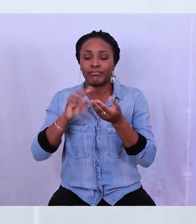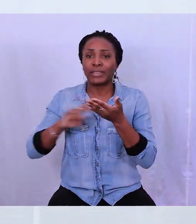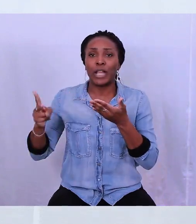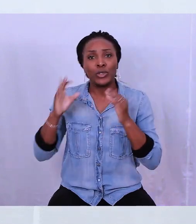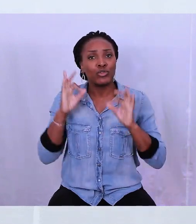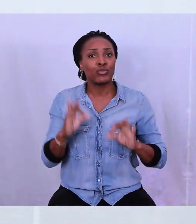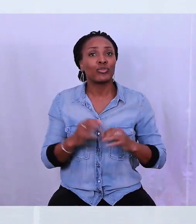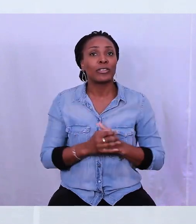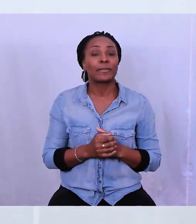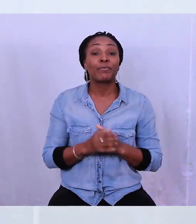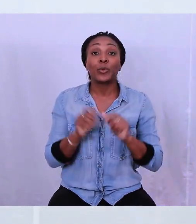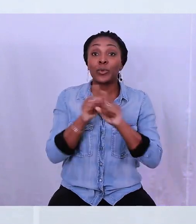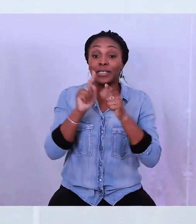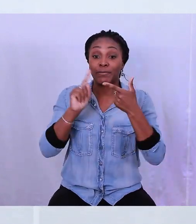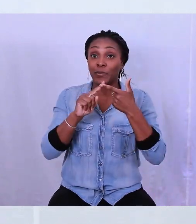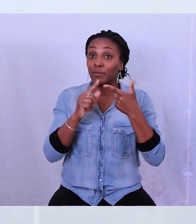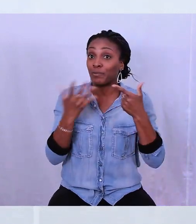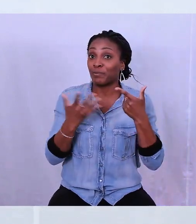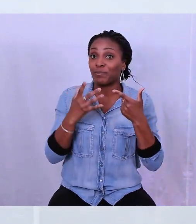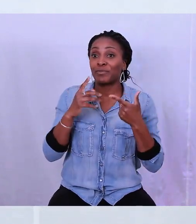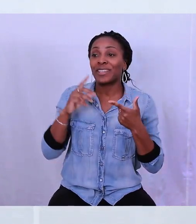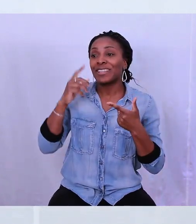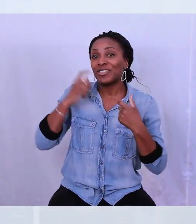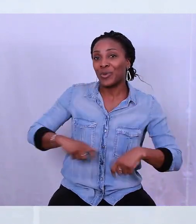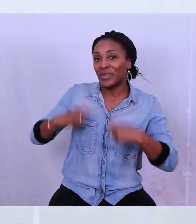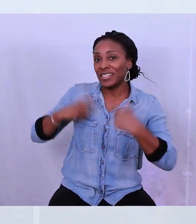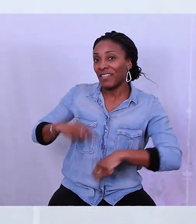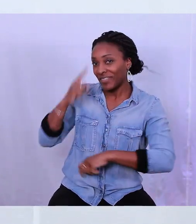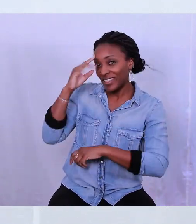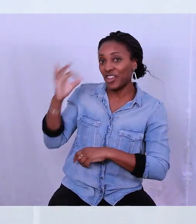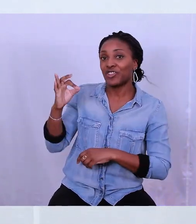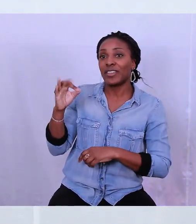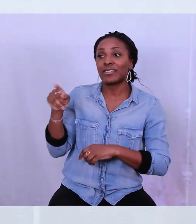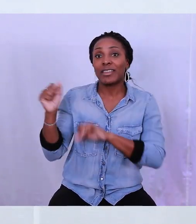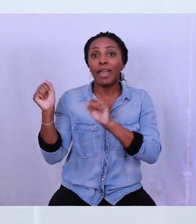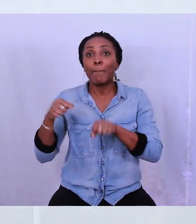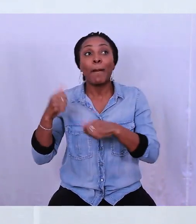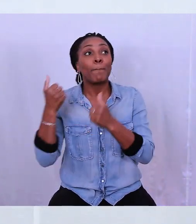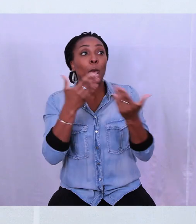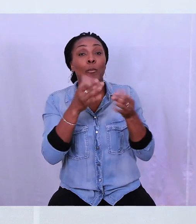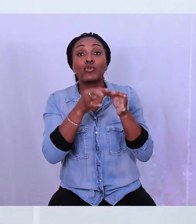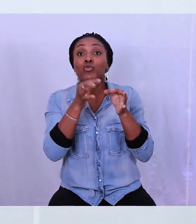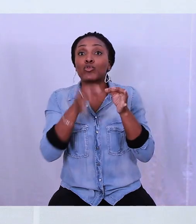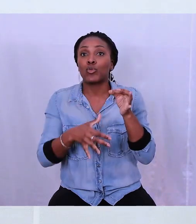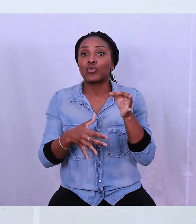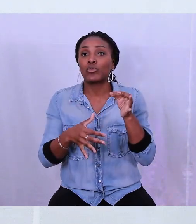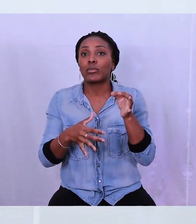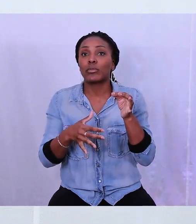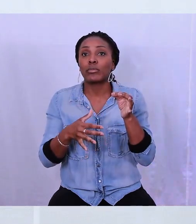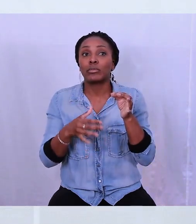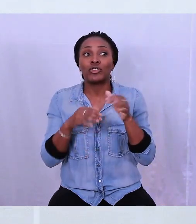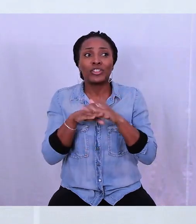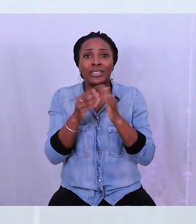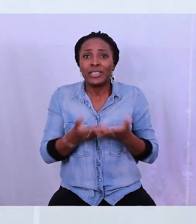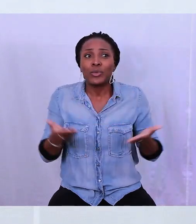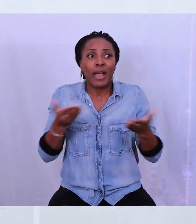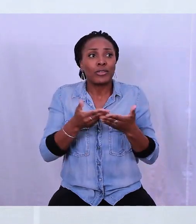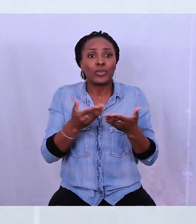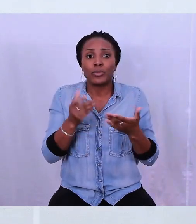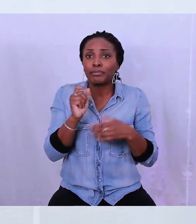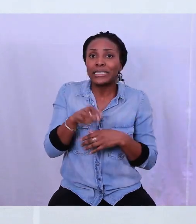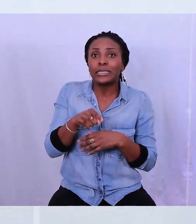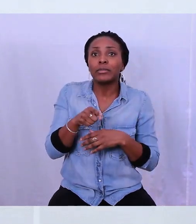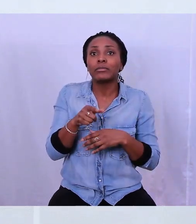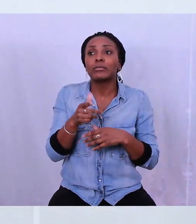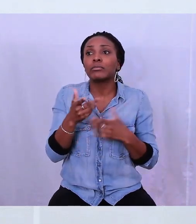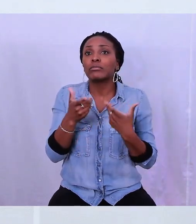point, la sagesse qu'il avait était une sagesse capable, de proposer une solution dans un temps déterminé, dans